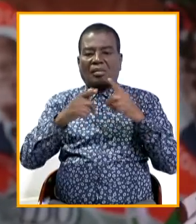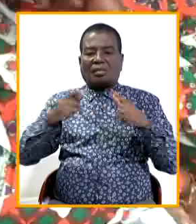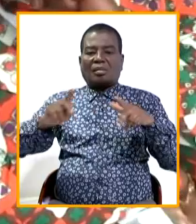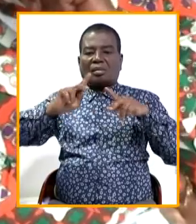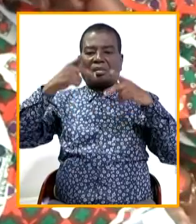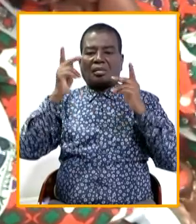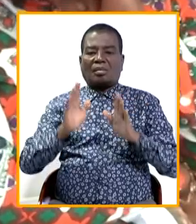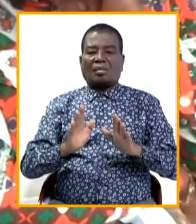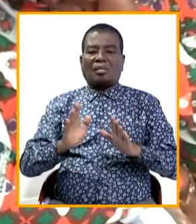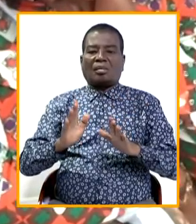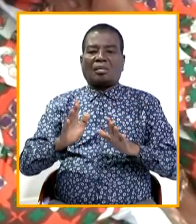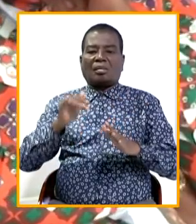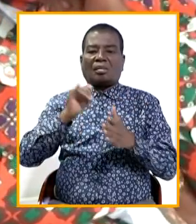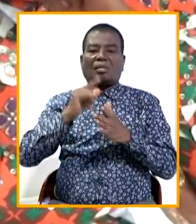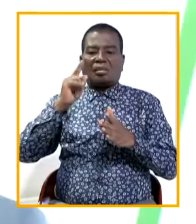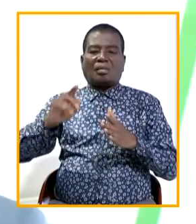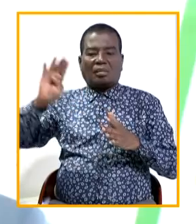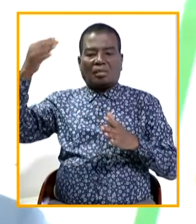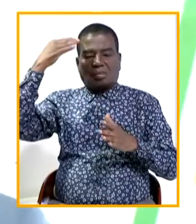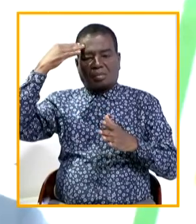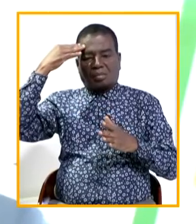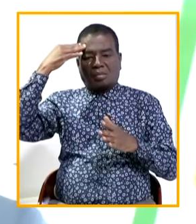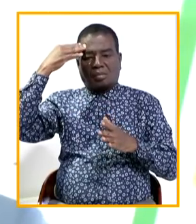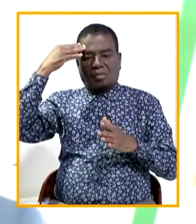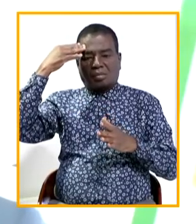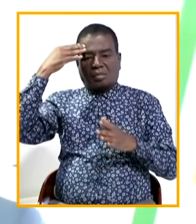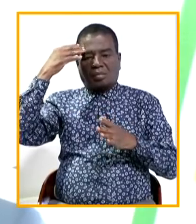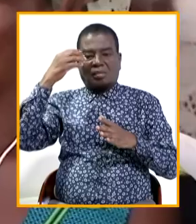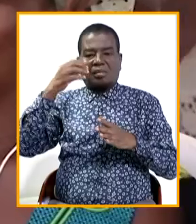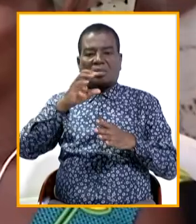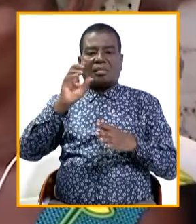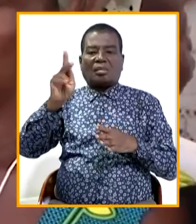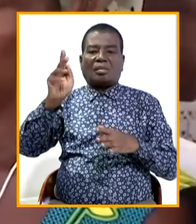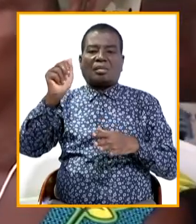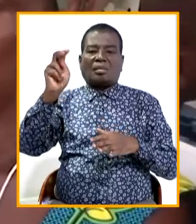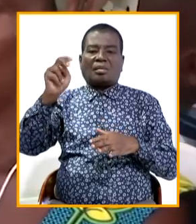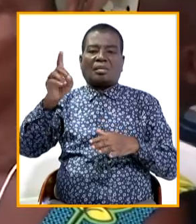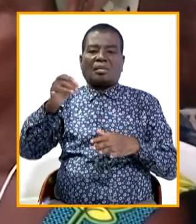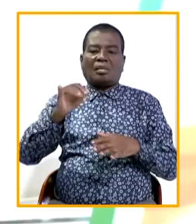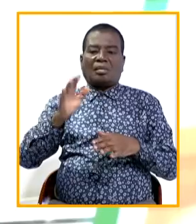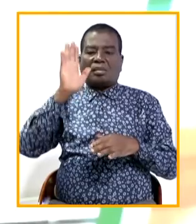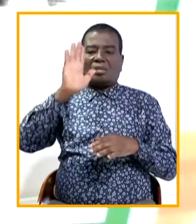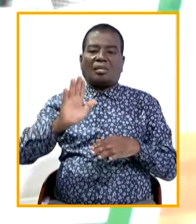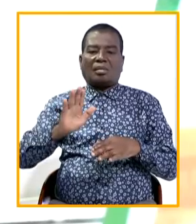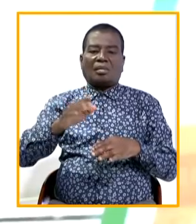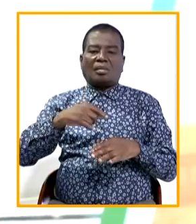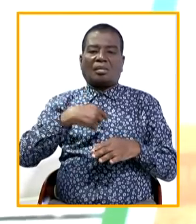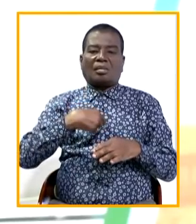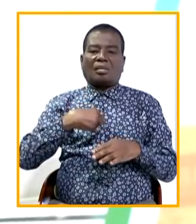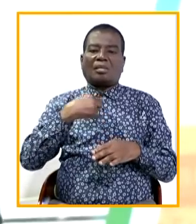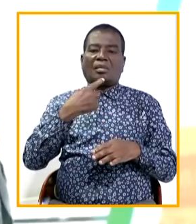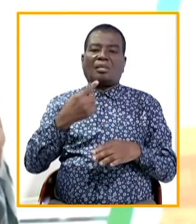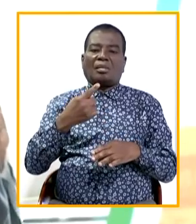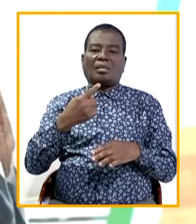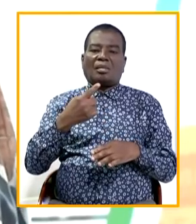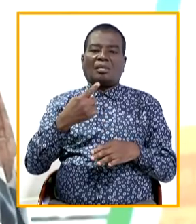du pays, notamment celle de la ministre d'État Kandia Camara, qui a salué cette mobilisation. J'ai coutume de dire que